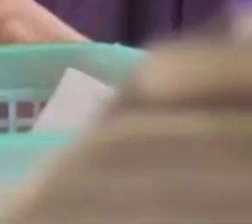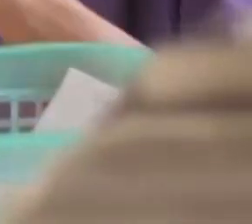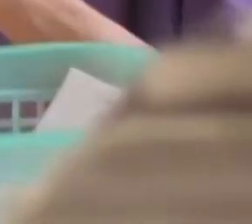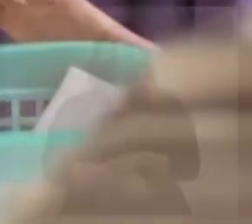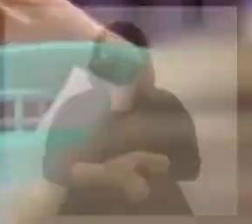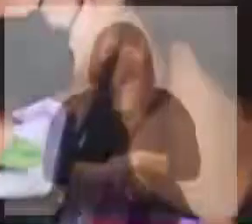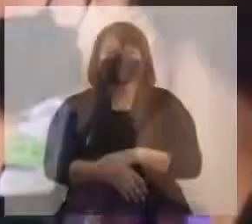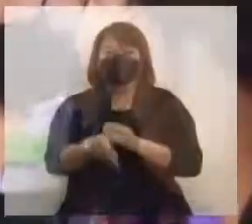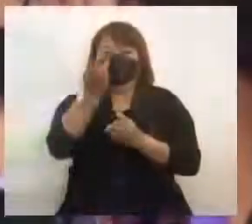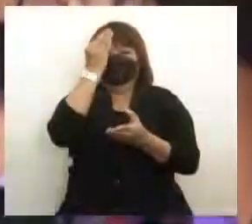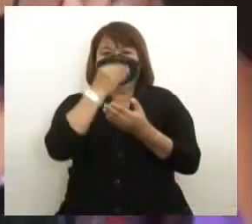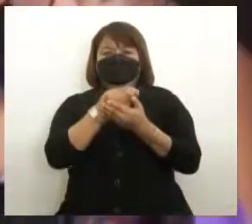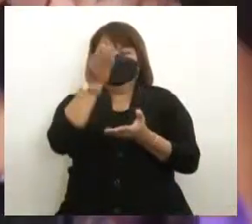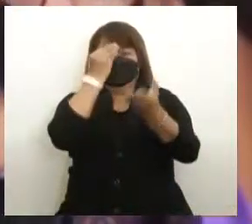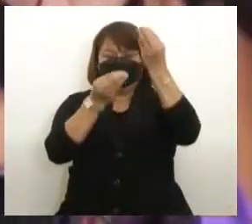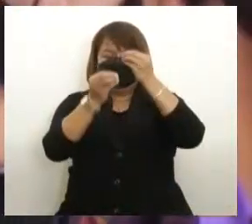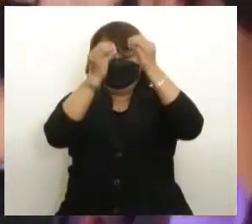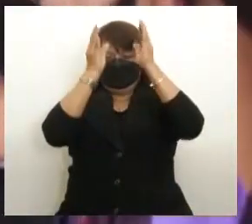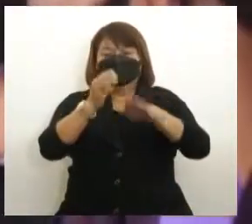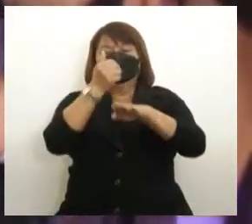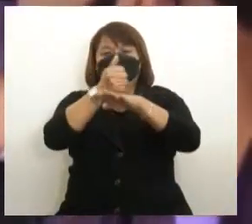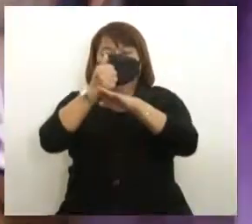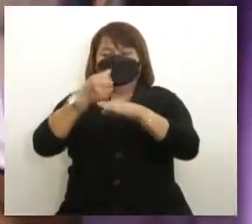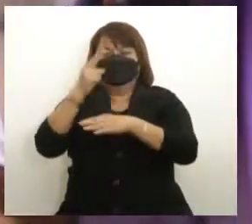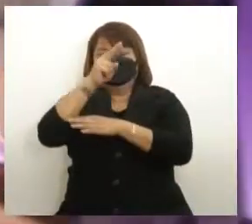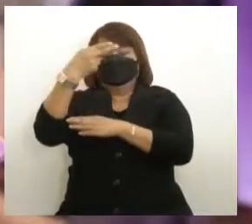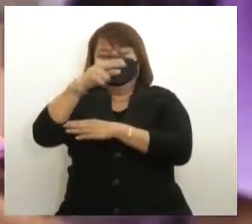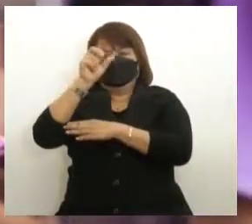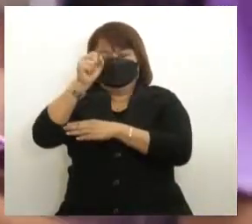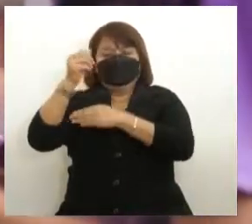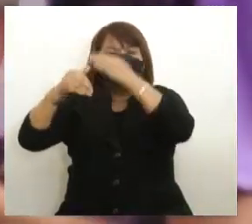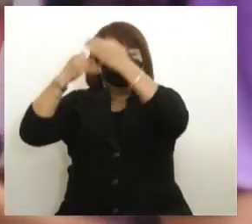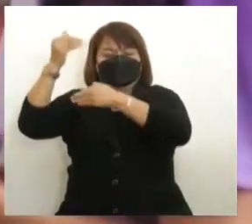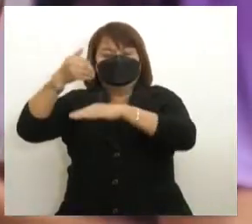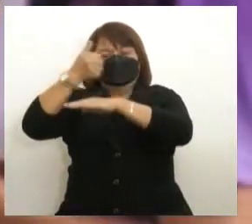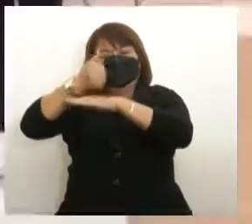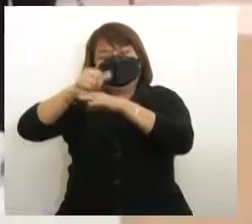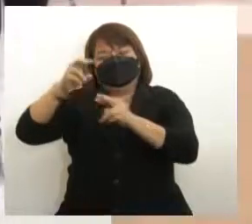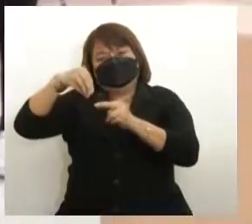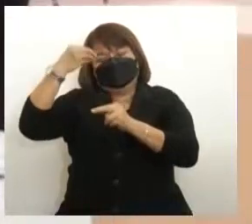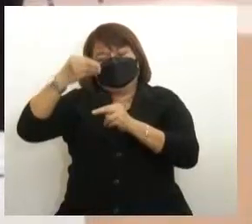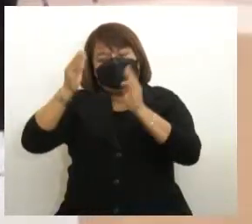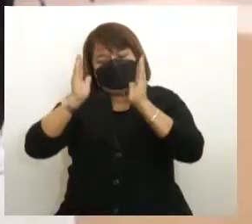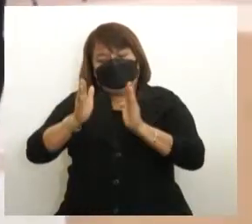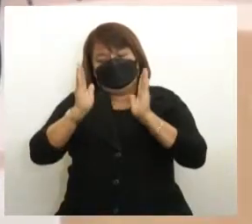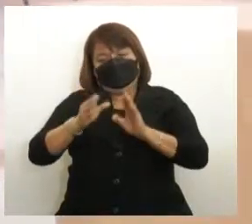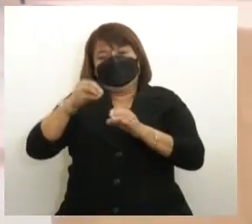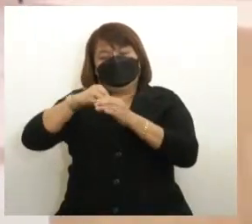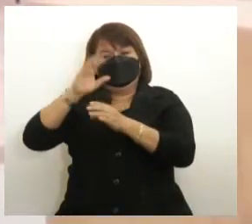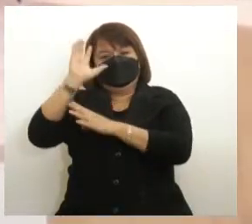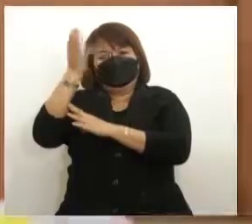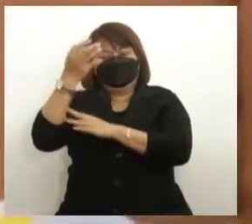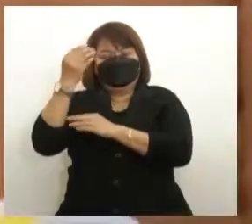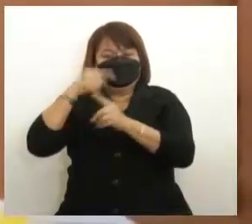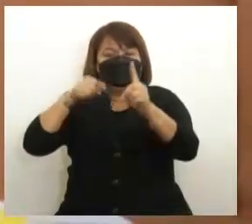การอบรมครูแกนนำการใช้หลักสูตรพัฒนาศักยภาพผู้นำนักเรียนสู่การเป็นพลเมืองโลกตามเป้าหมายการพัฒ